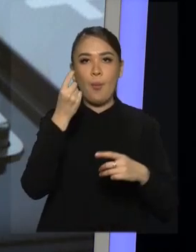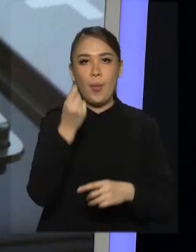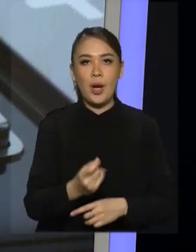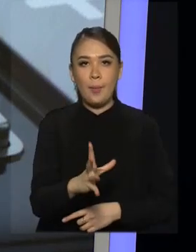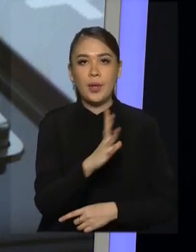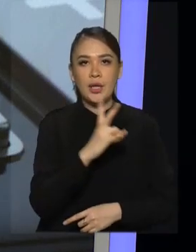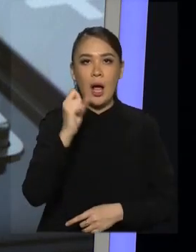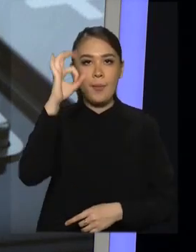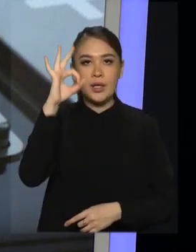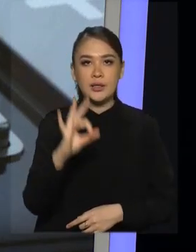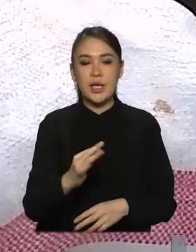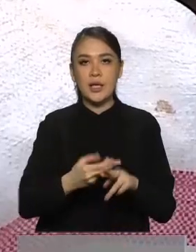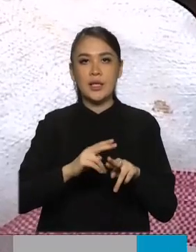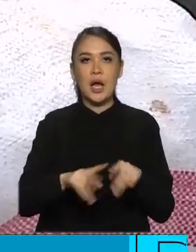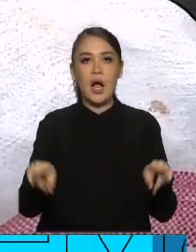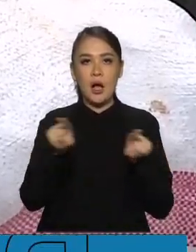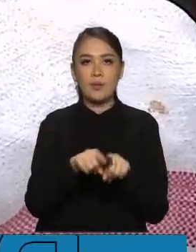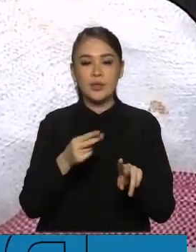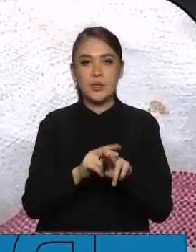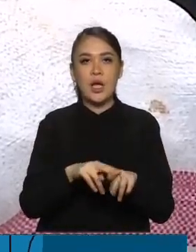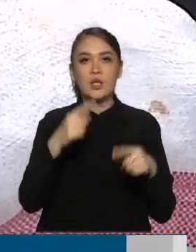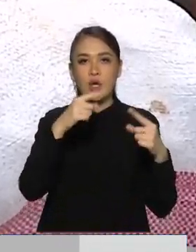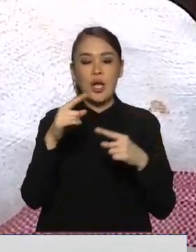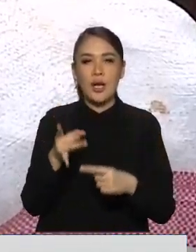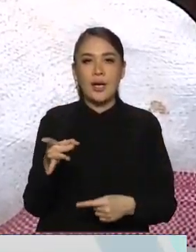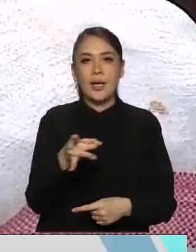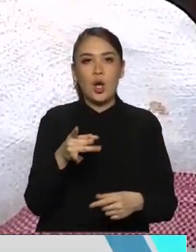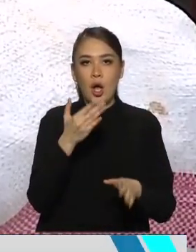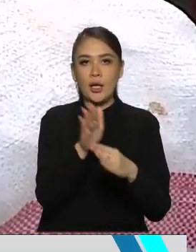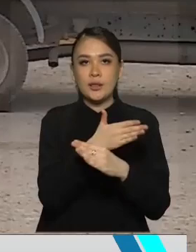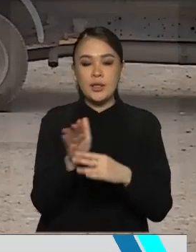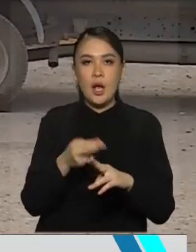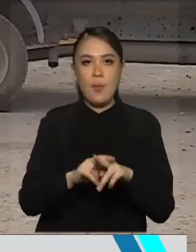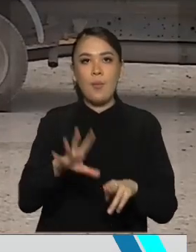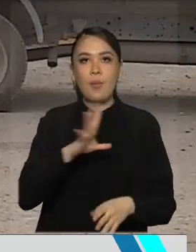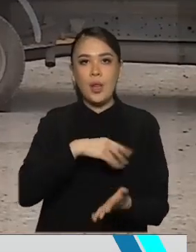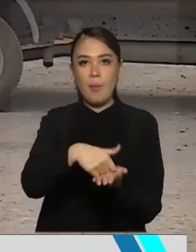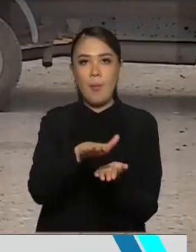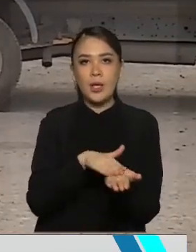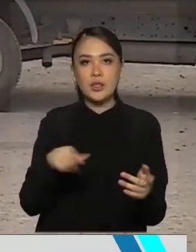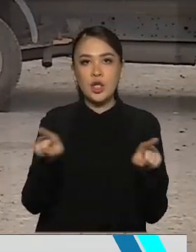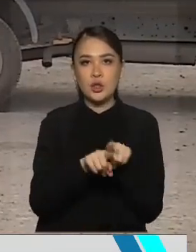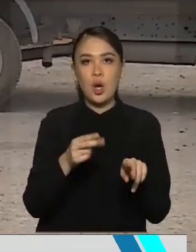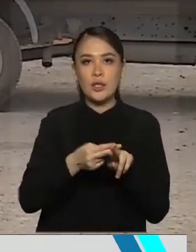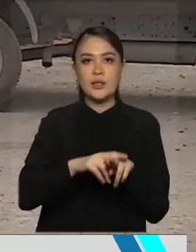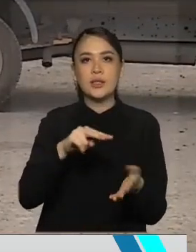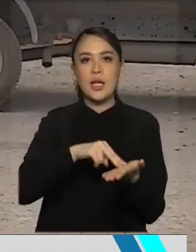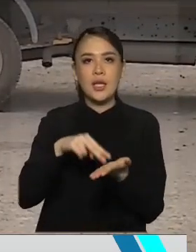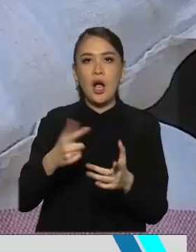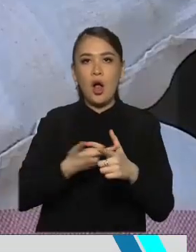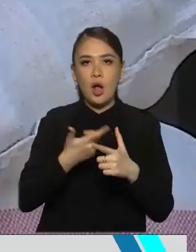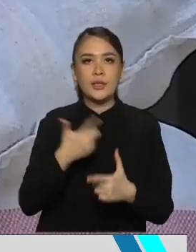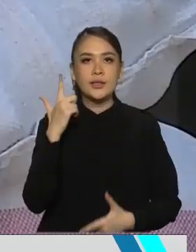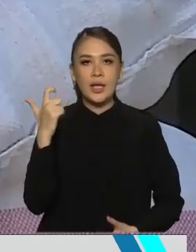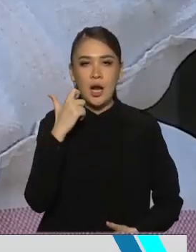на процент. Такая же ситуация складывается в отдельных регионах и с подсолнечным маслом. Цены на картофель и сахар